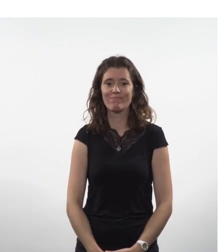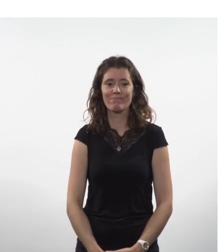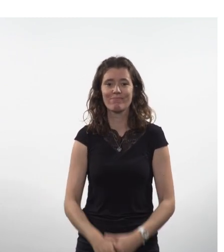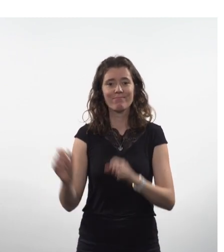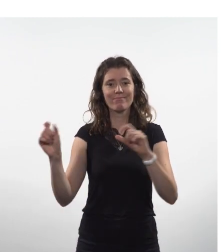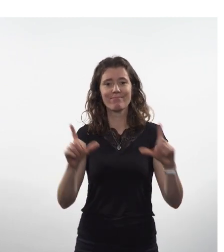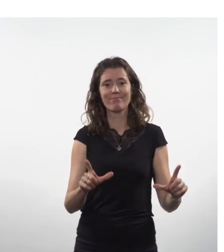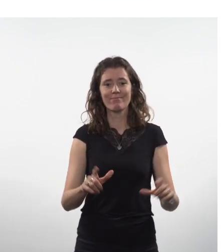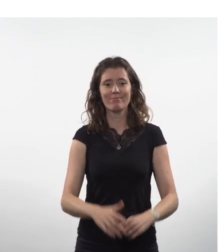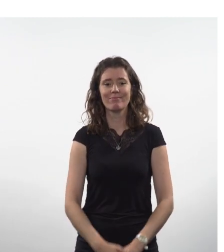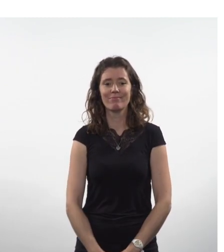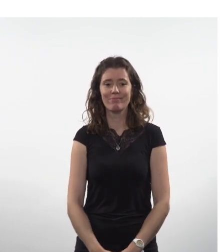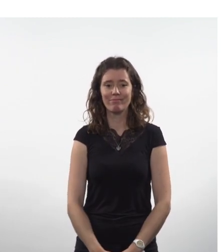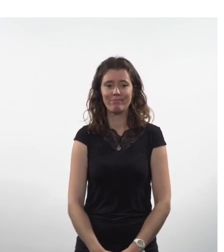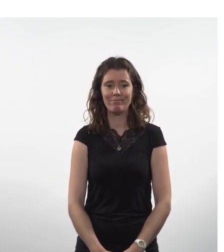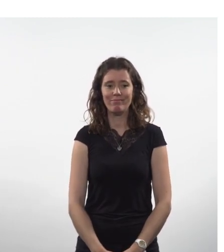Diapo suivante.